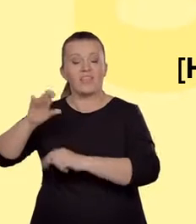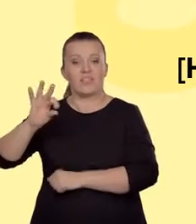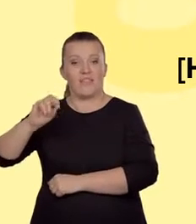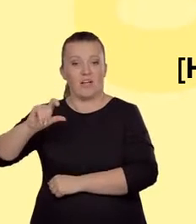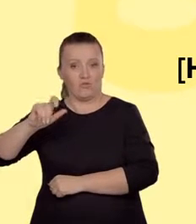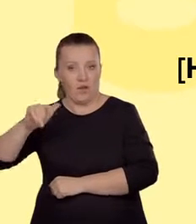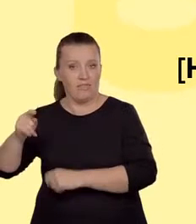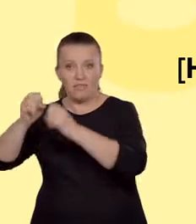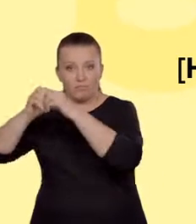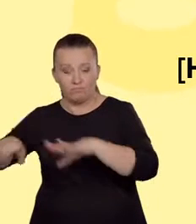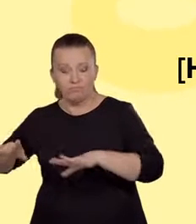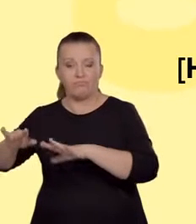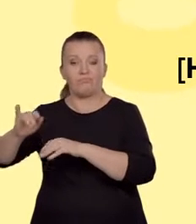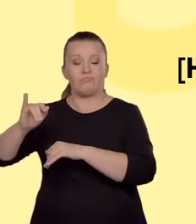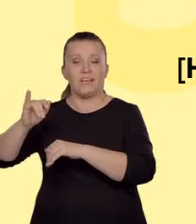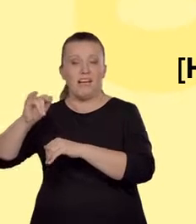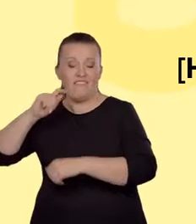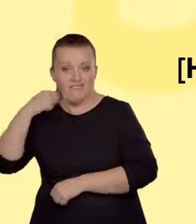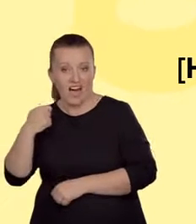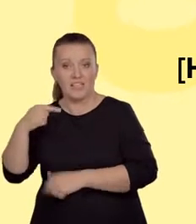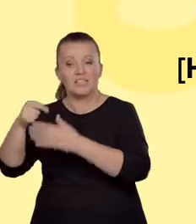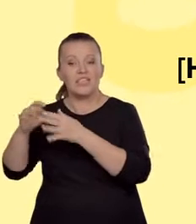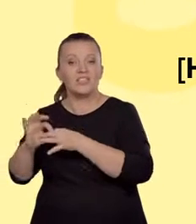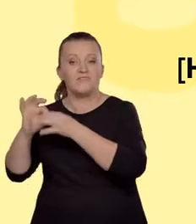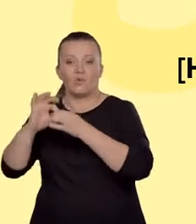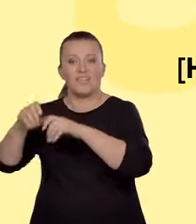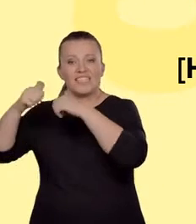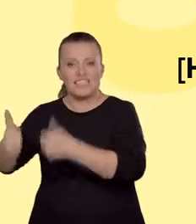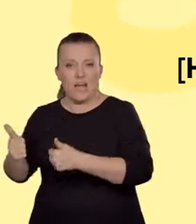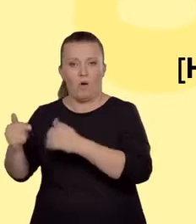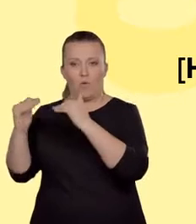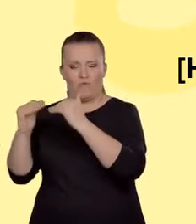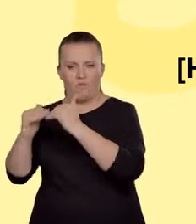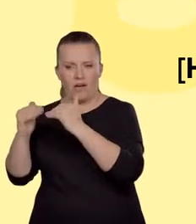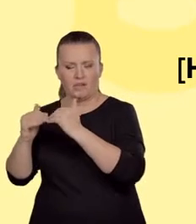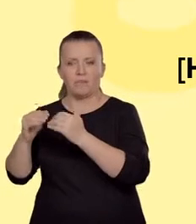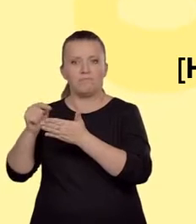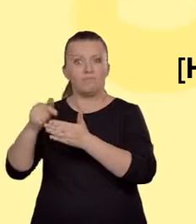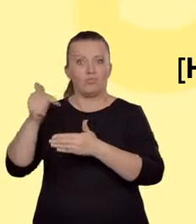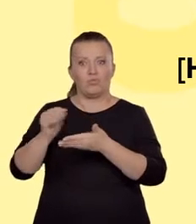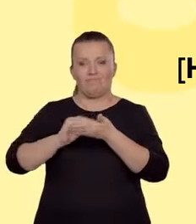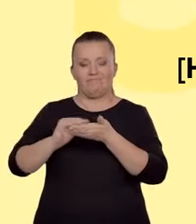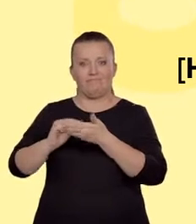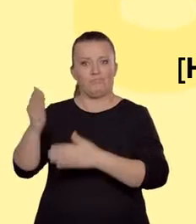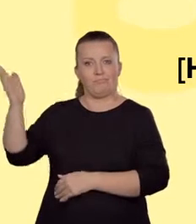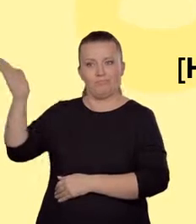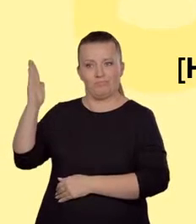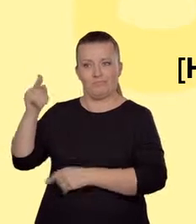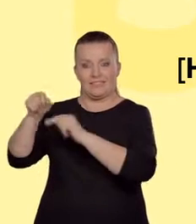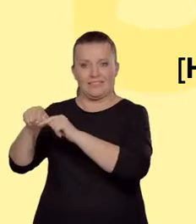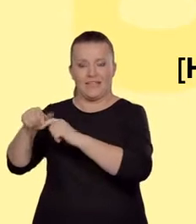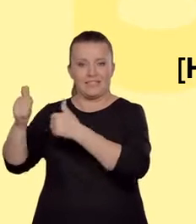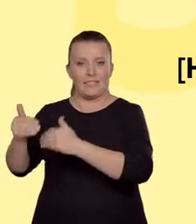równowagi. Napiszmy zatem wyrażenie na tę stałą. Wiemy ponadto, że stężenie jonów wodorowych w